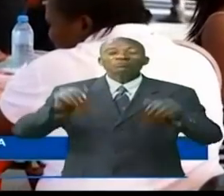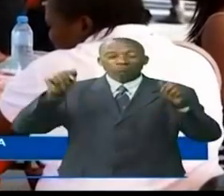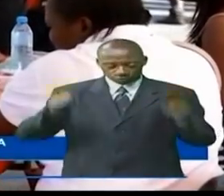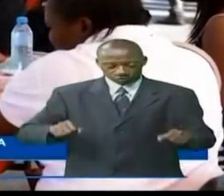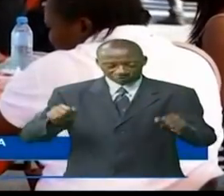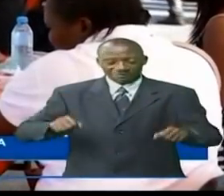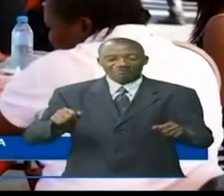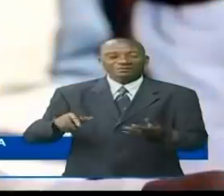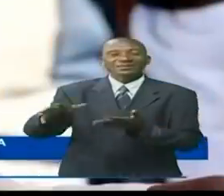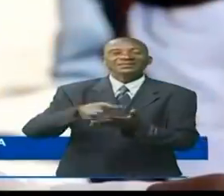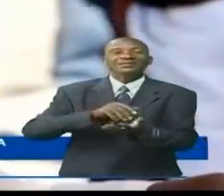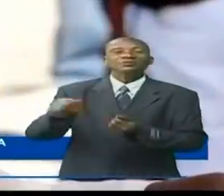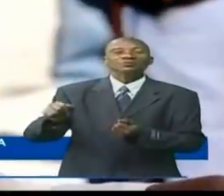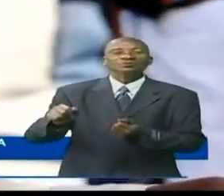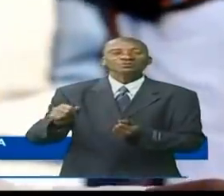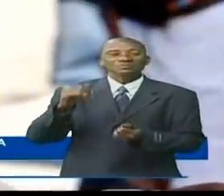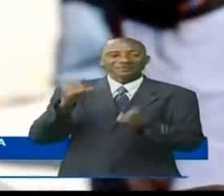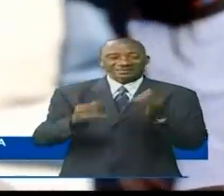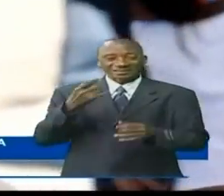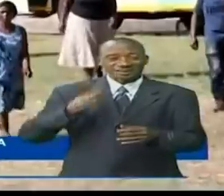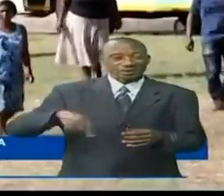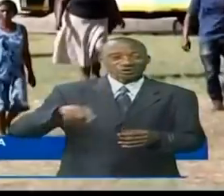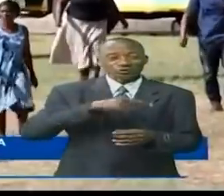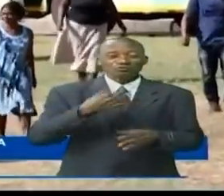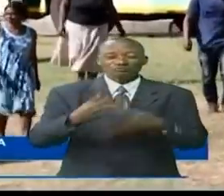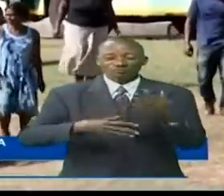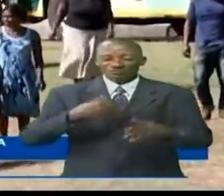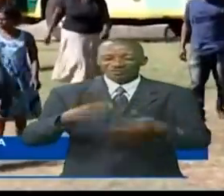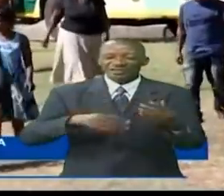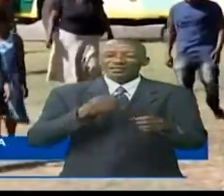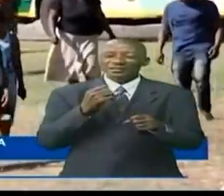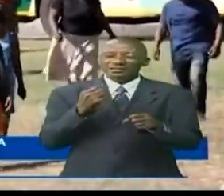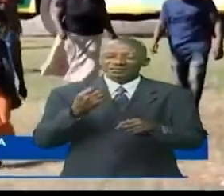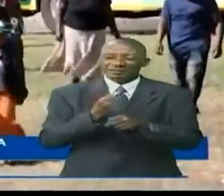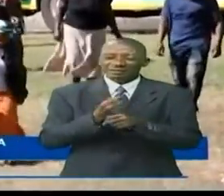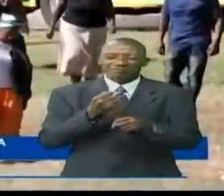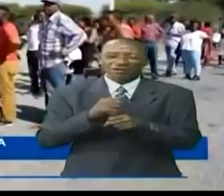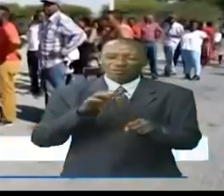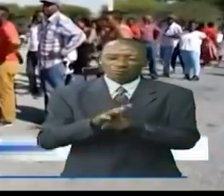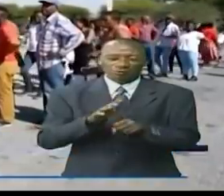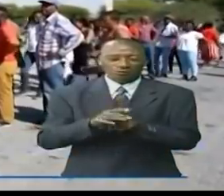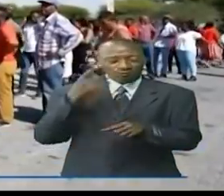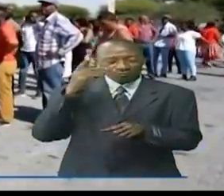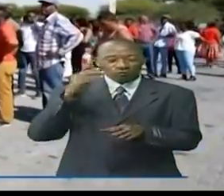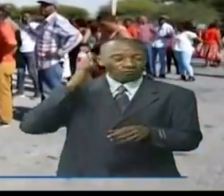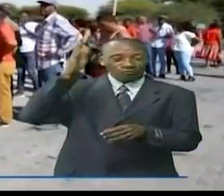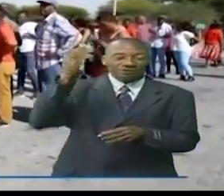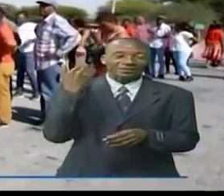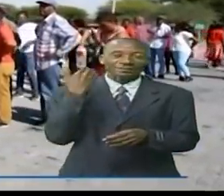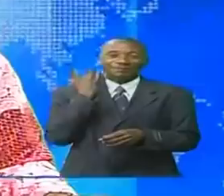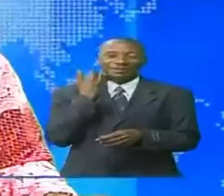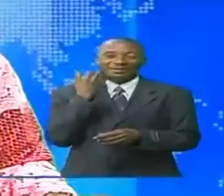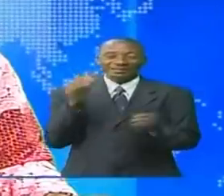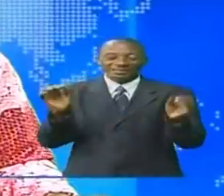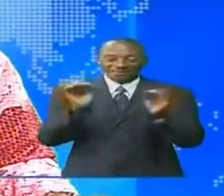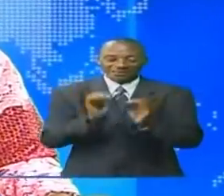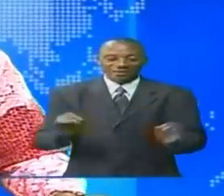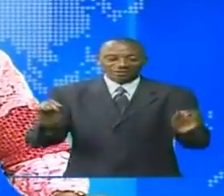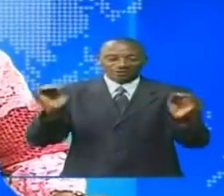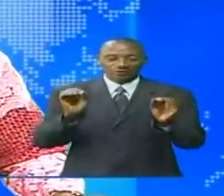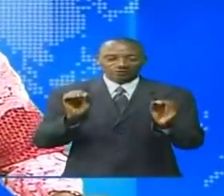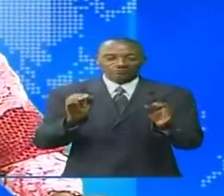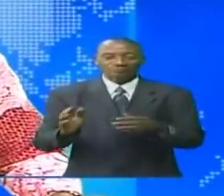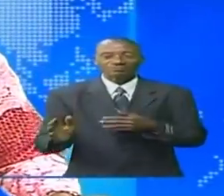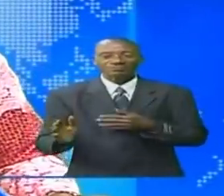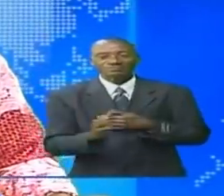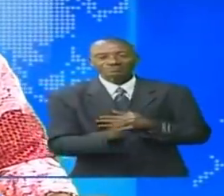la nation conjugue des efforts et prend la ferme résolution des 0 cas de malaria commence avec moi. Pendant ce